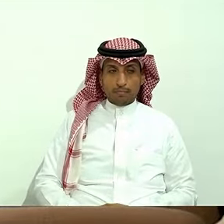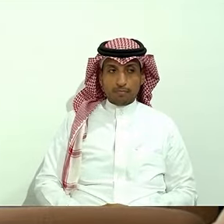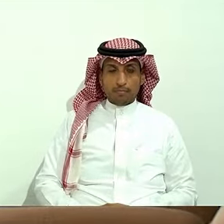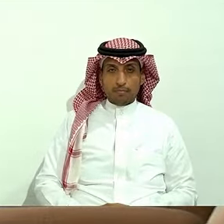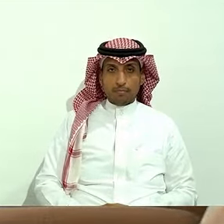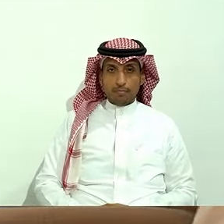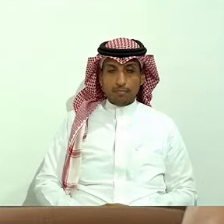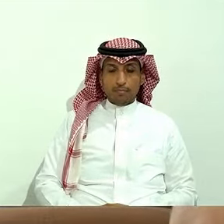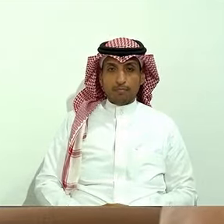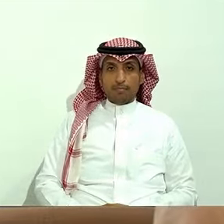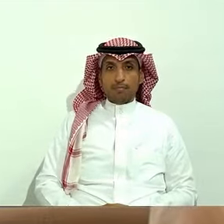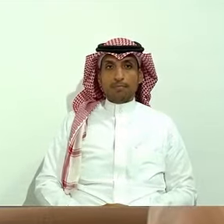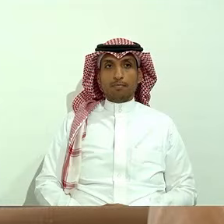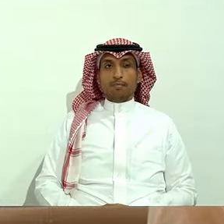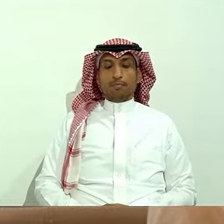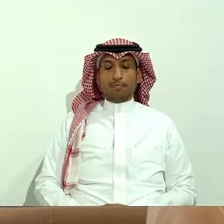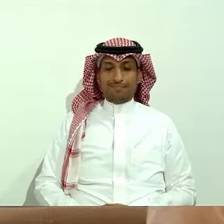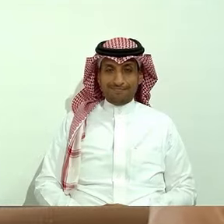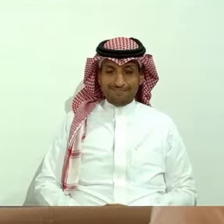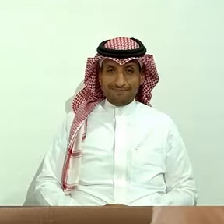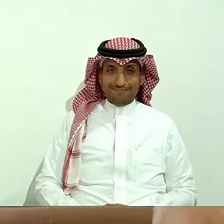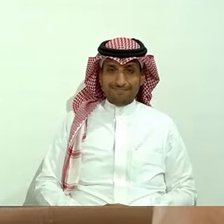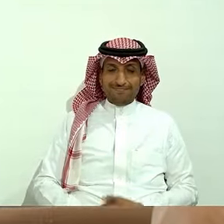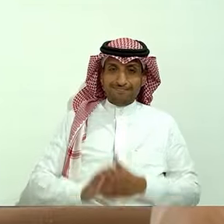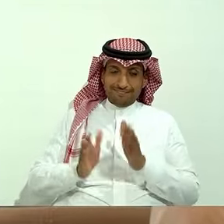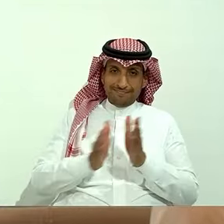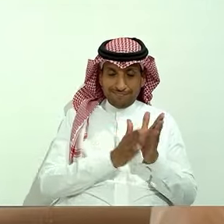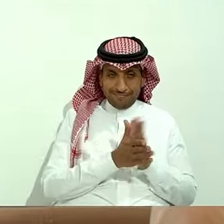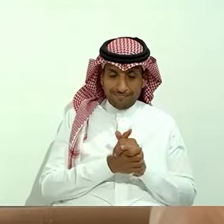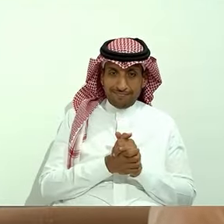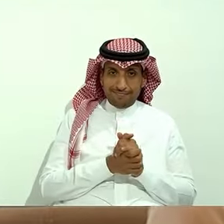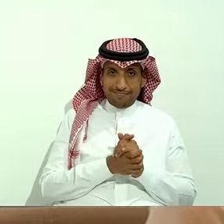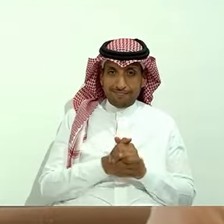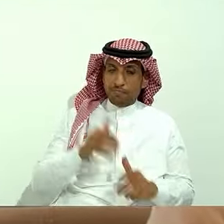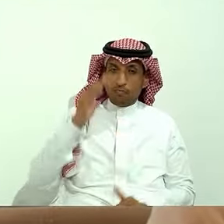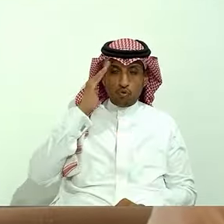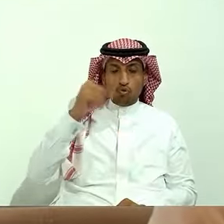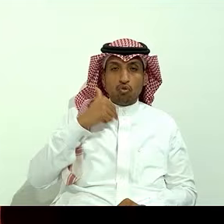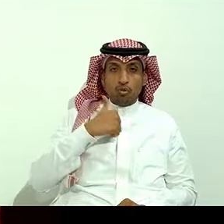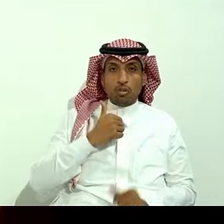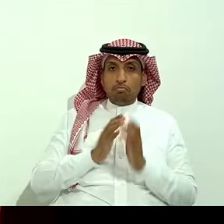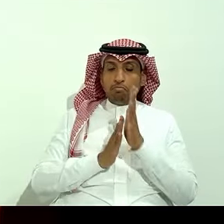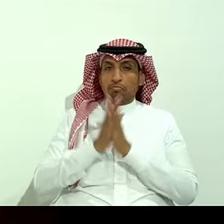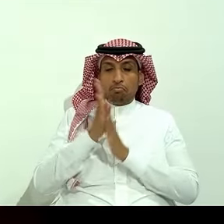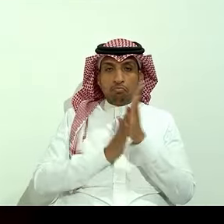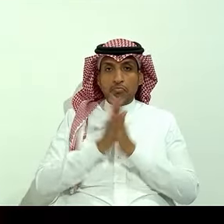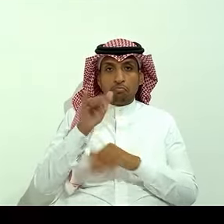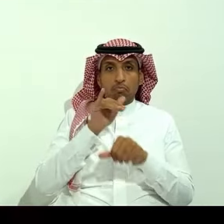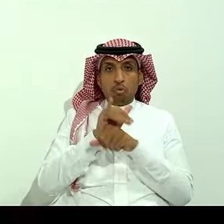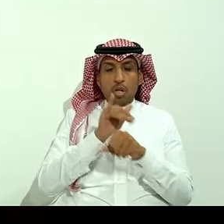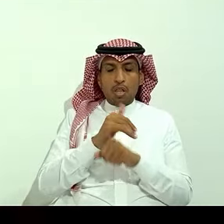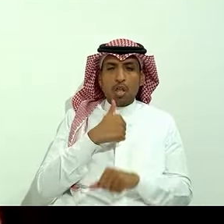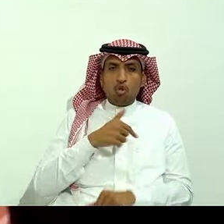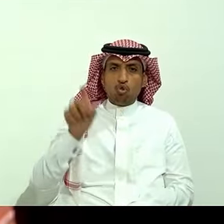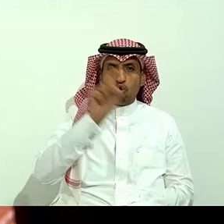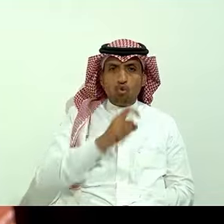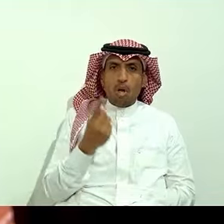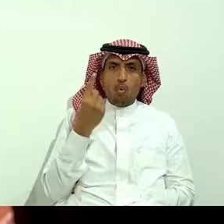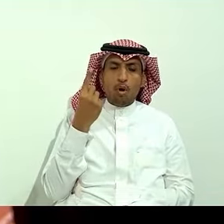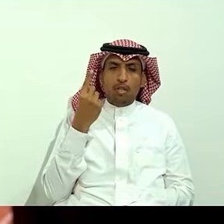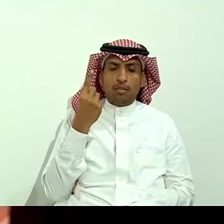Hi. Okay. Thank you. So my name is Johanna. Thank you. It was a very interesting lecture. I have one question